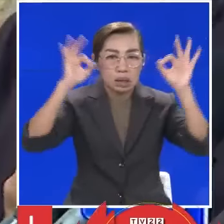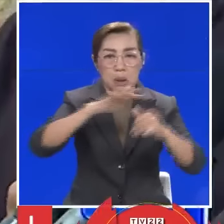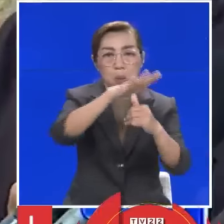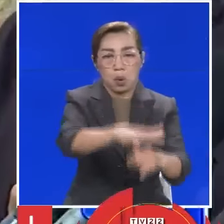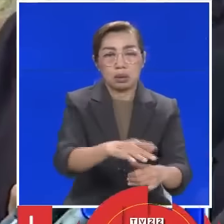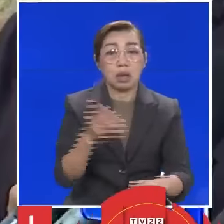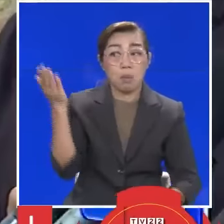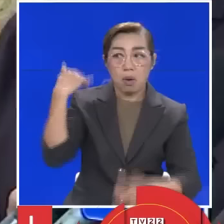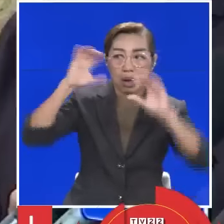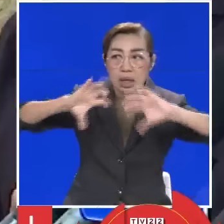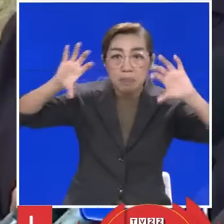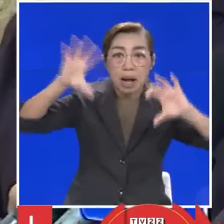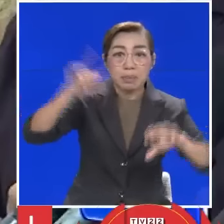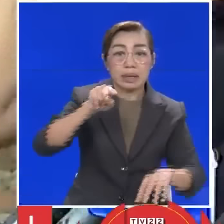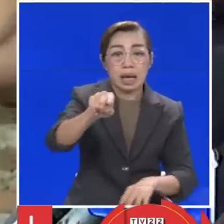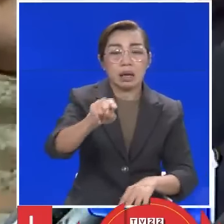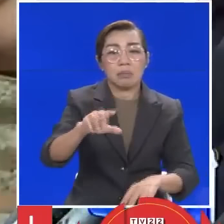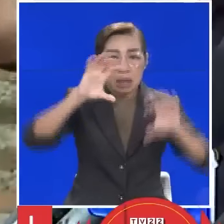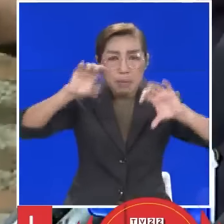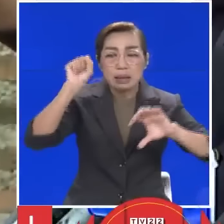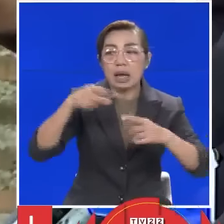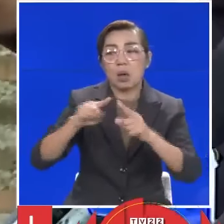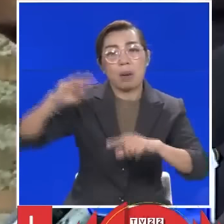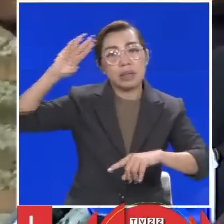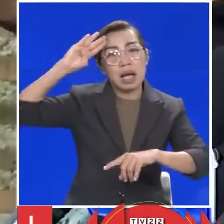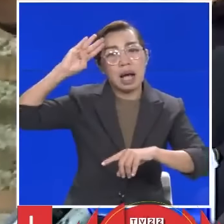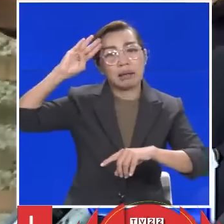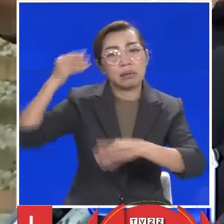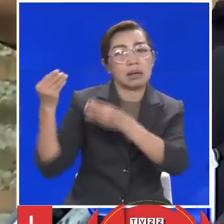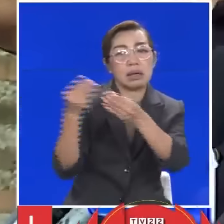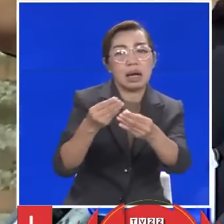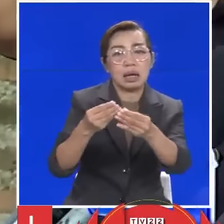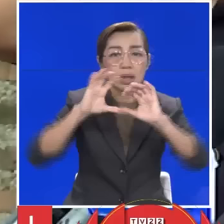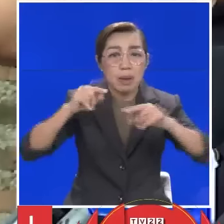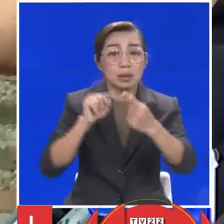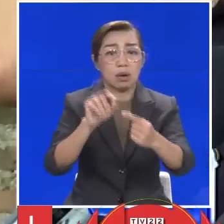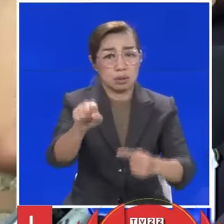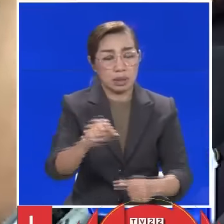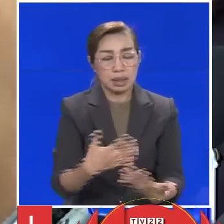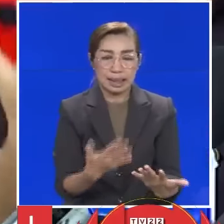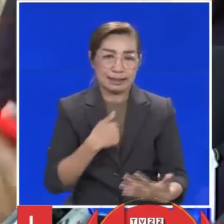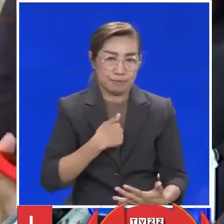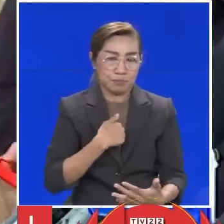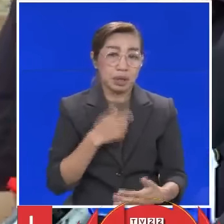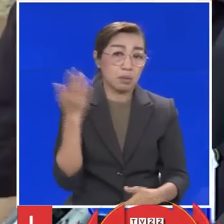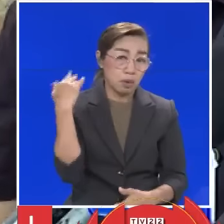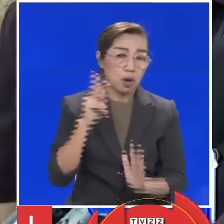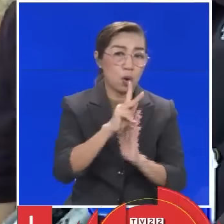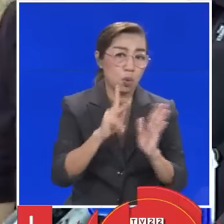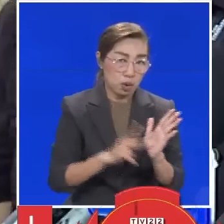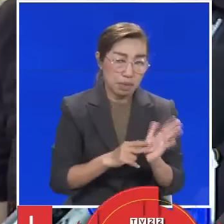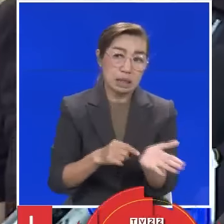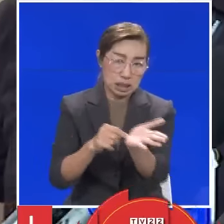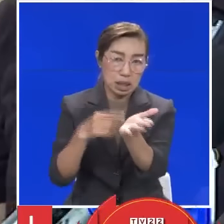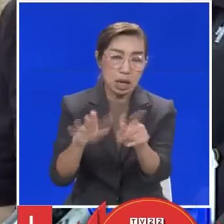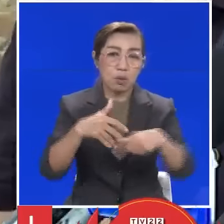ที่สืบทอดจากการรัฐประหารเราก็มีข้อเสนอในการแก้ไขกฎหมายนะครับที่ละเมิดสิทธิเสรีภ